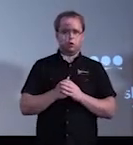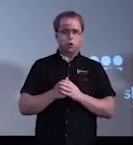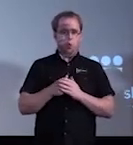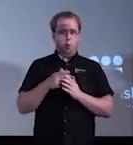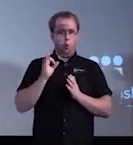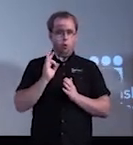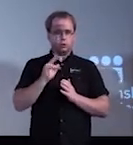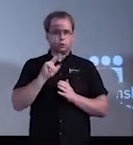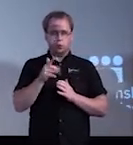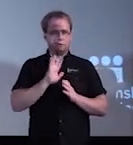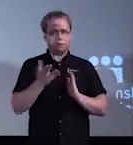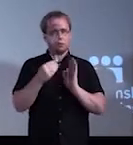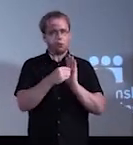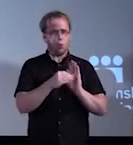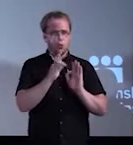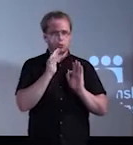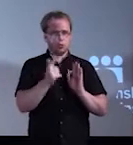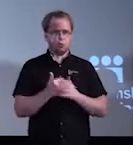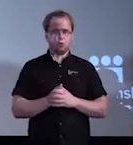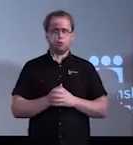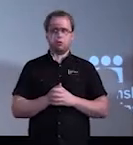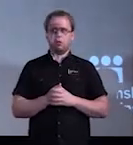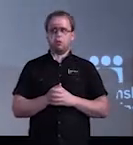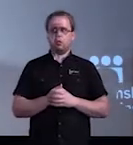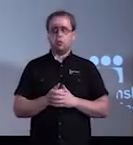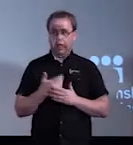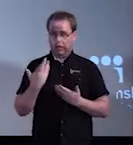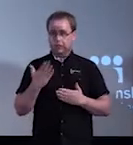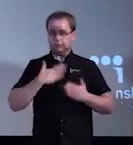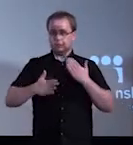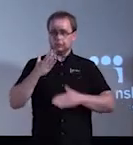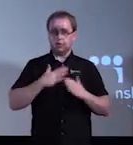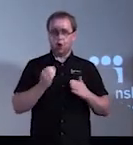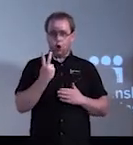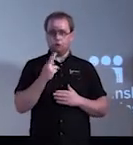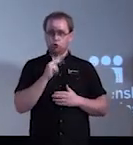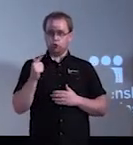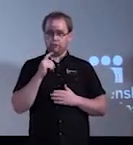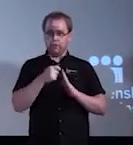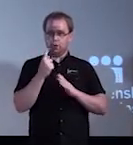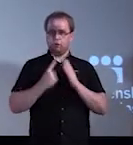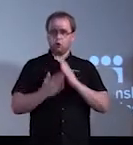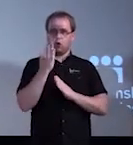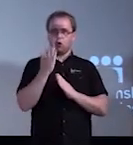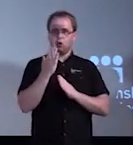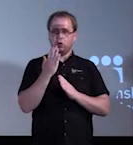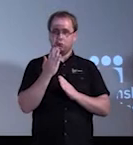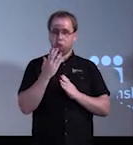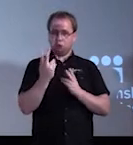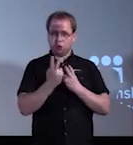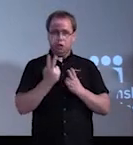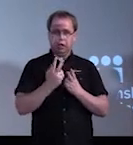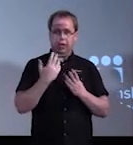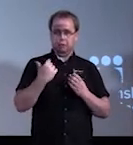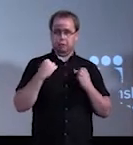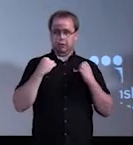ut. Så min fråga till kulturministern är man intresserad av ett nytt filmavtal? Och innebär det att man i så fall är beredd att ta tillbaka den